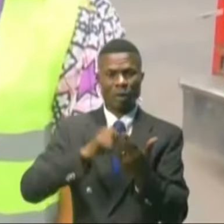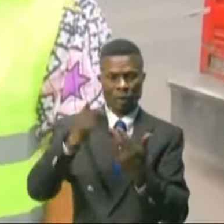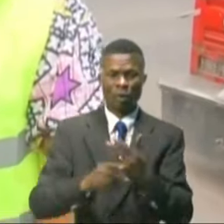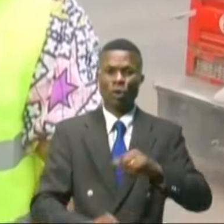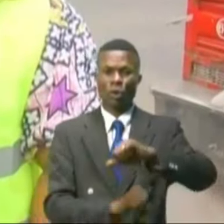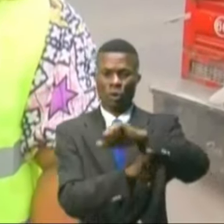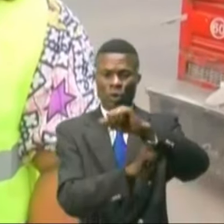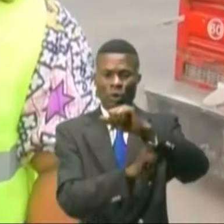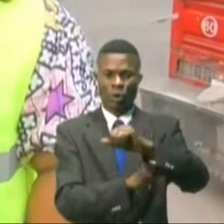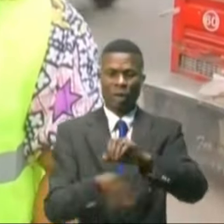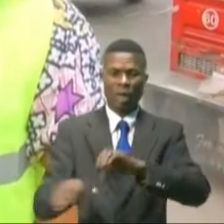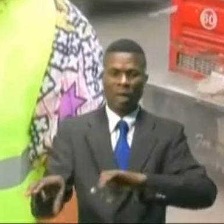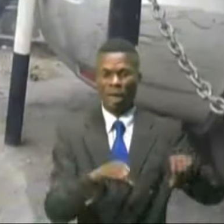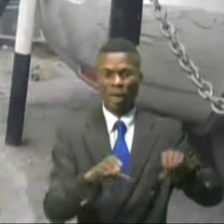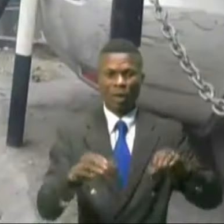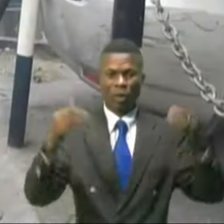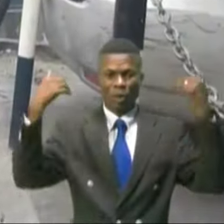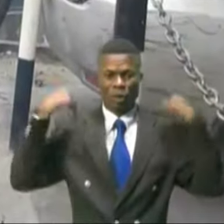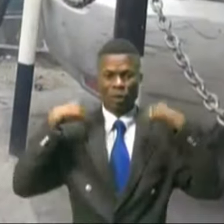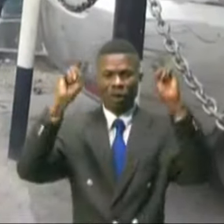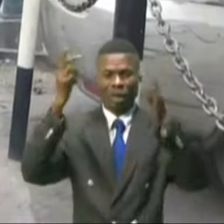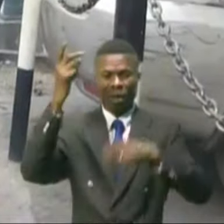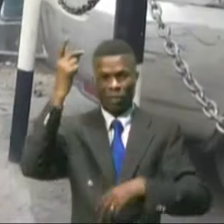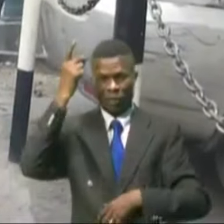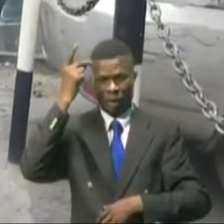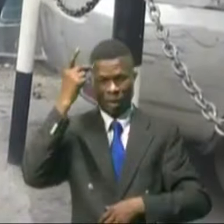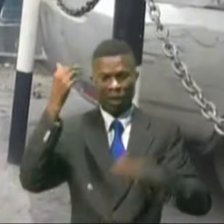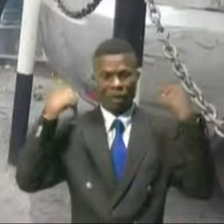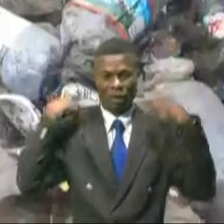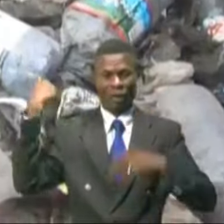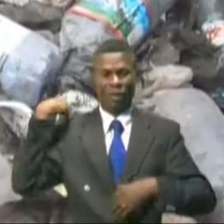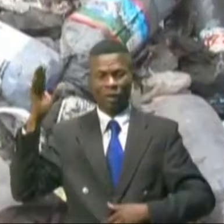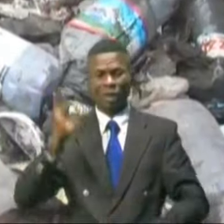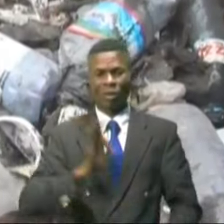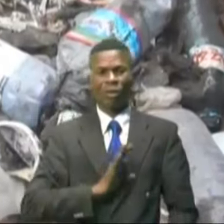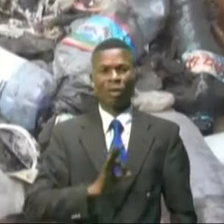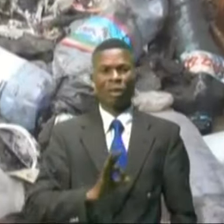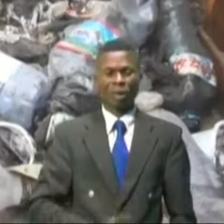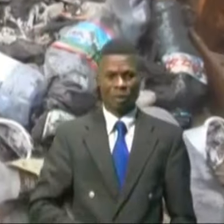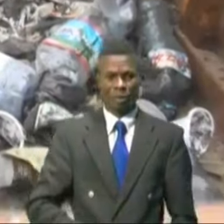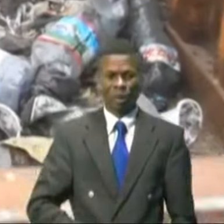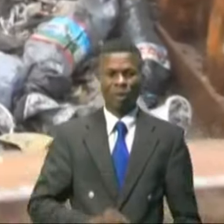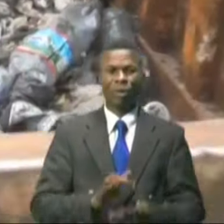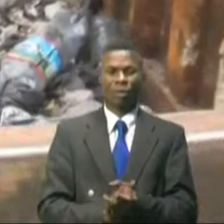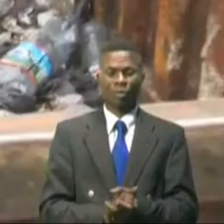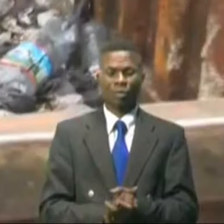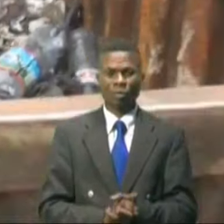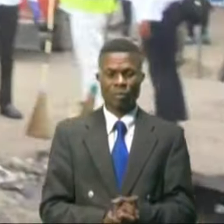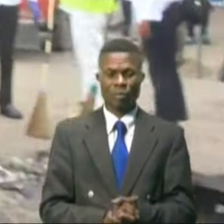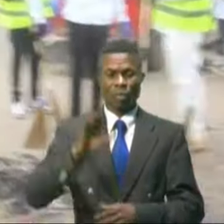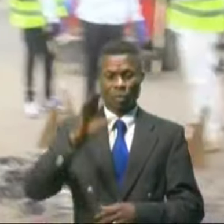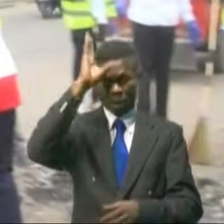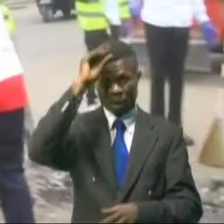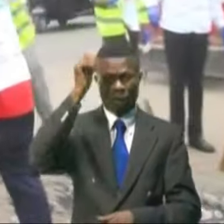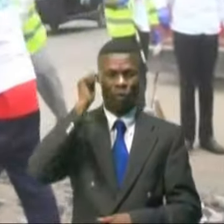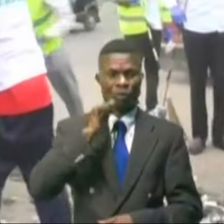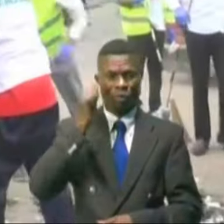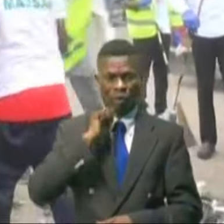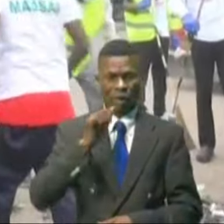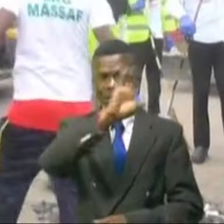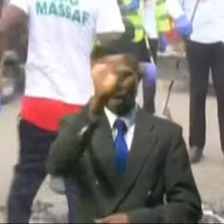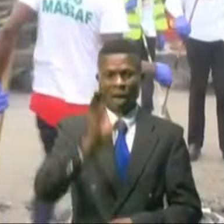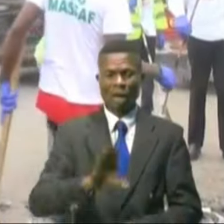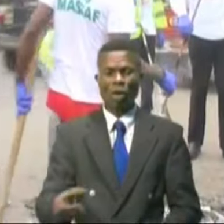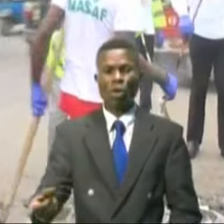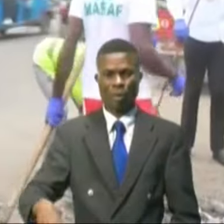soutien aux actions de l'autorité urbaine et du chef de l'État Félix-Antoine Tshisekedi Tshilombo. Les fils et filles de la commune de